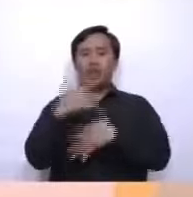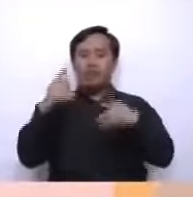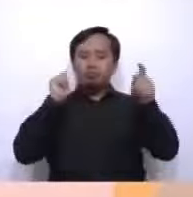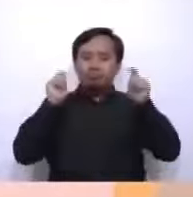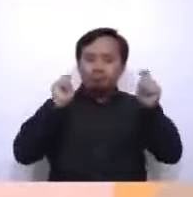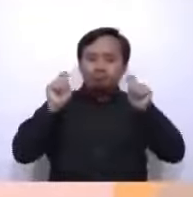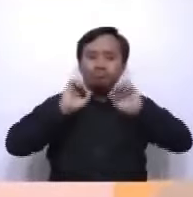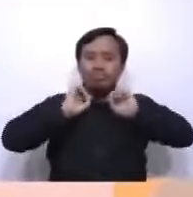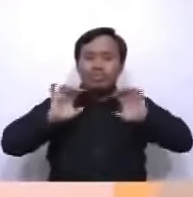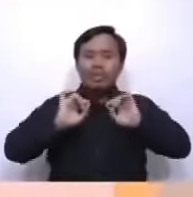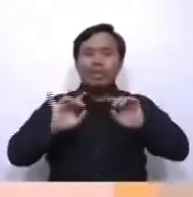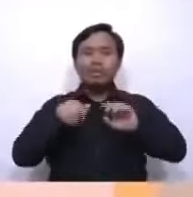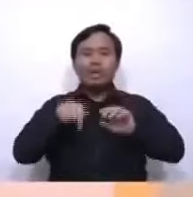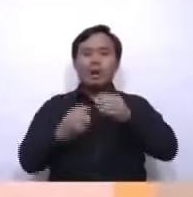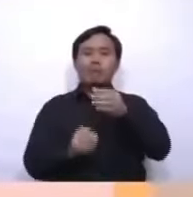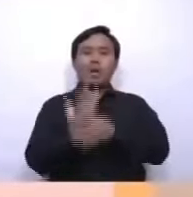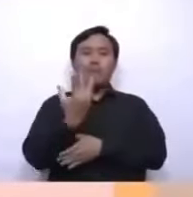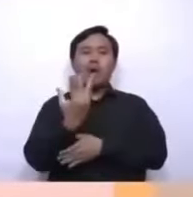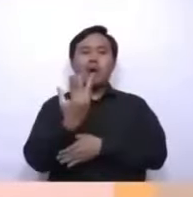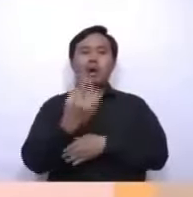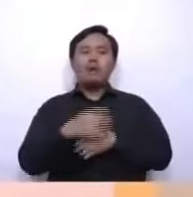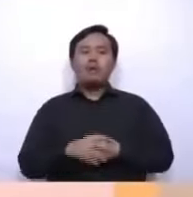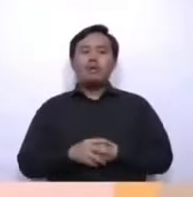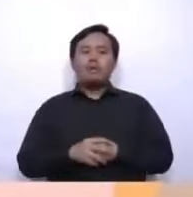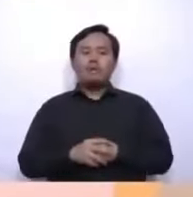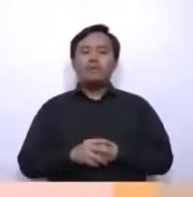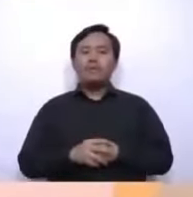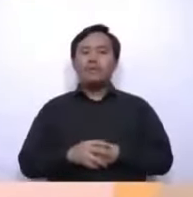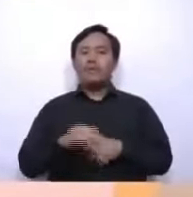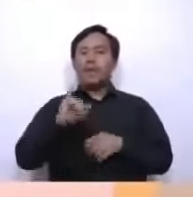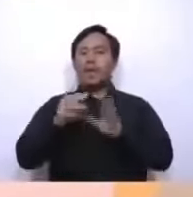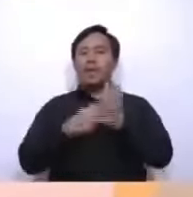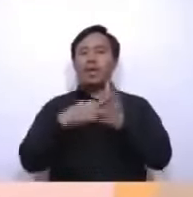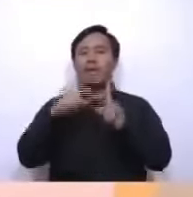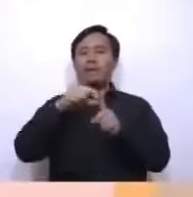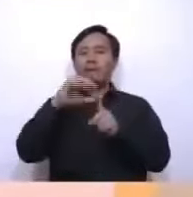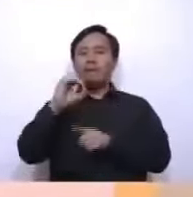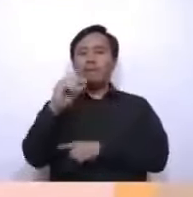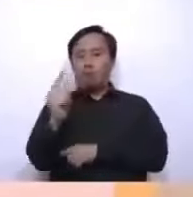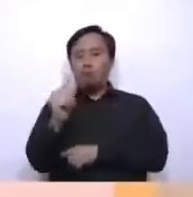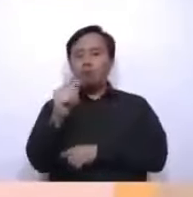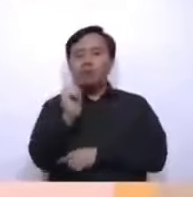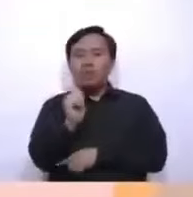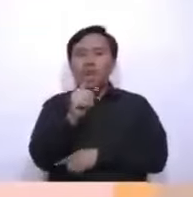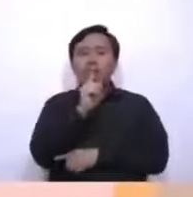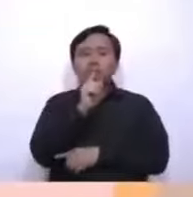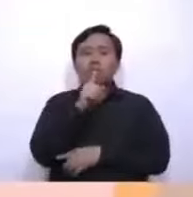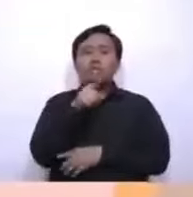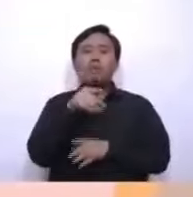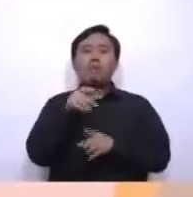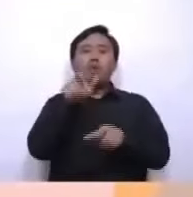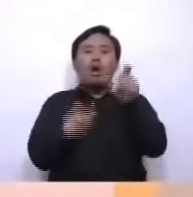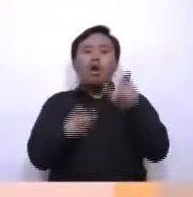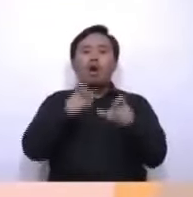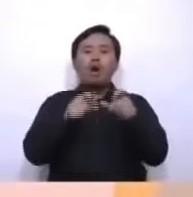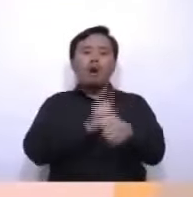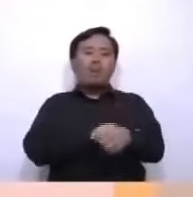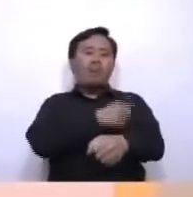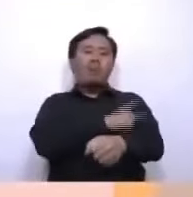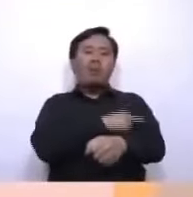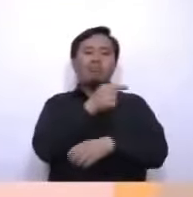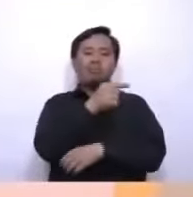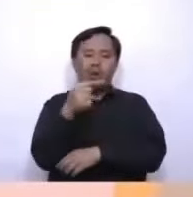produktivitas yang berkembang pada saat ini. Konsumsi impor terjadi juga merupakan efek dari talenta digital ini.